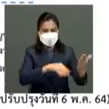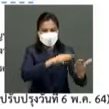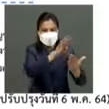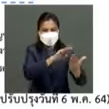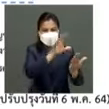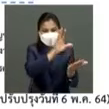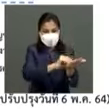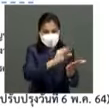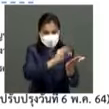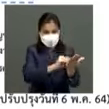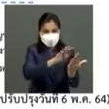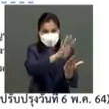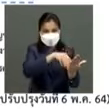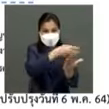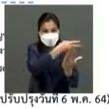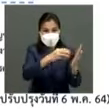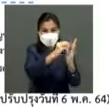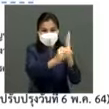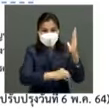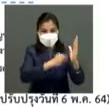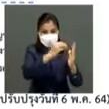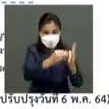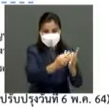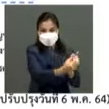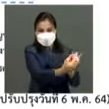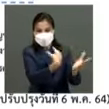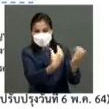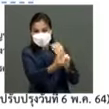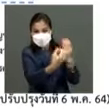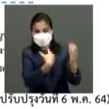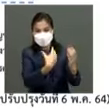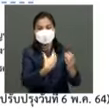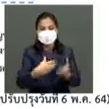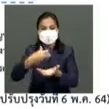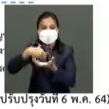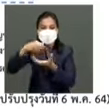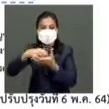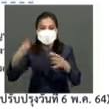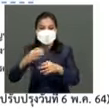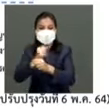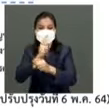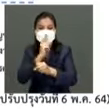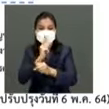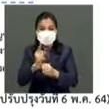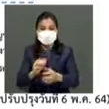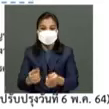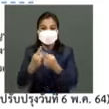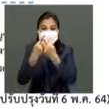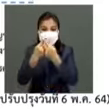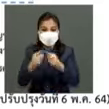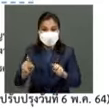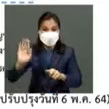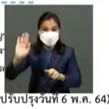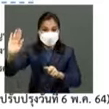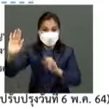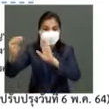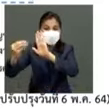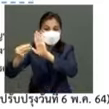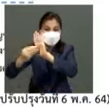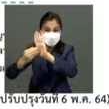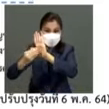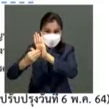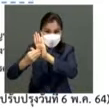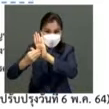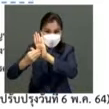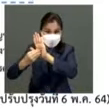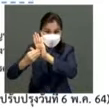ขมาส่งมาให้ผมรายงานทุกอย่างอยู่ตรงนี้แต่กล่องสปกกทมและสปก